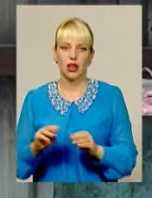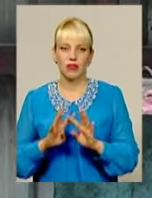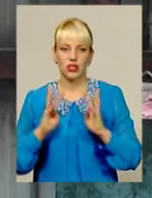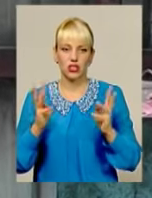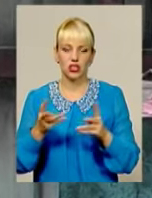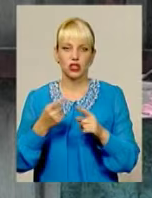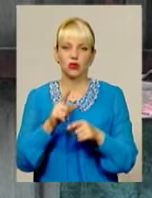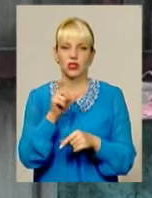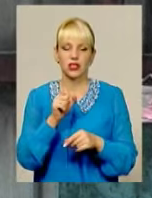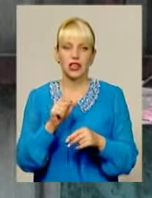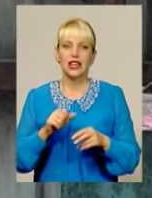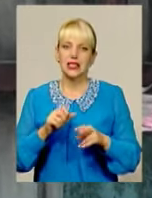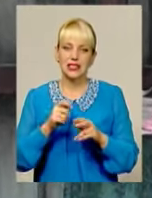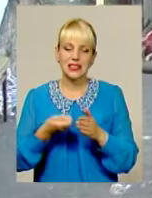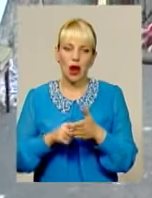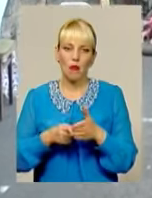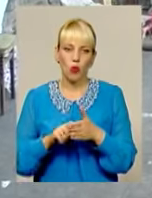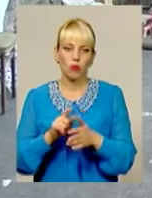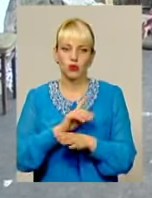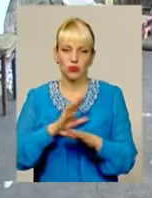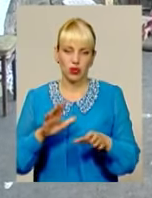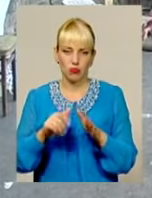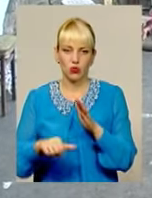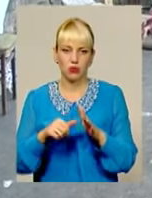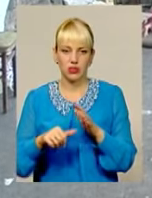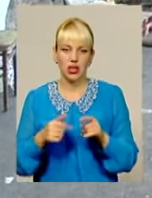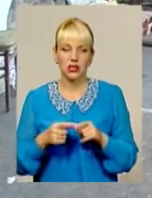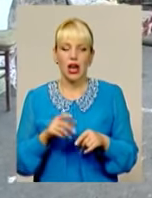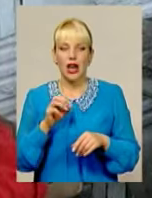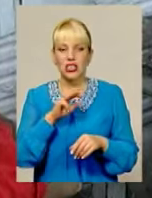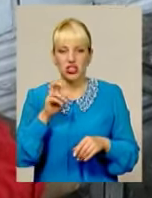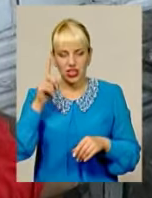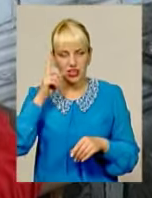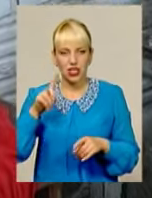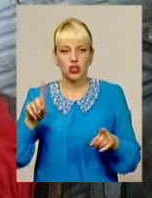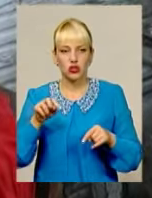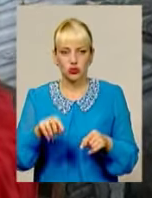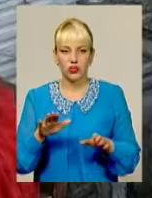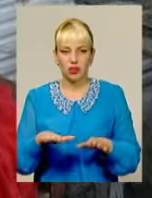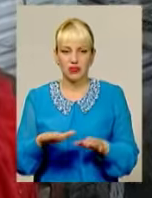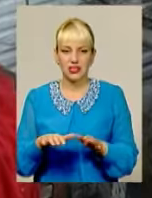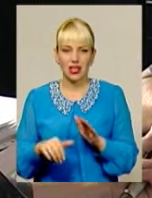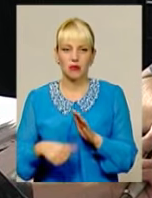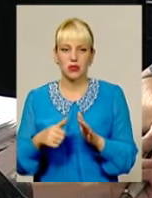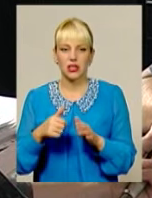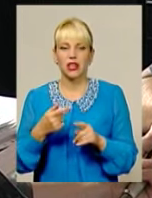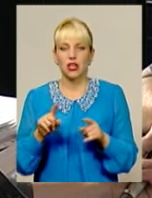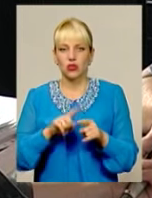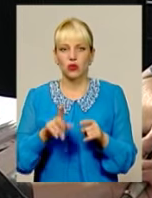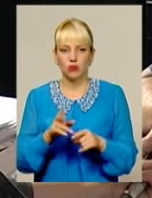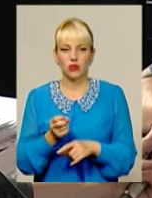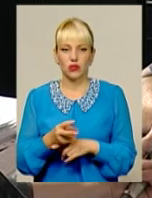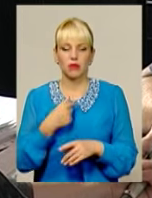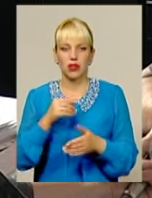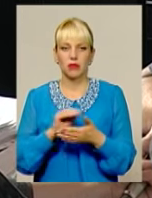аби позбутися небажаних сусідів. У Жеку кажуть, про місцевих безхатьків їм відомо. Скоро їх мають звідси виселити. Ми написали лист